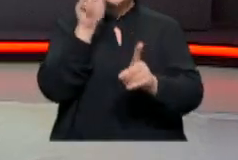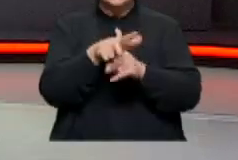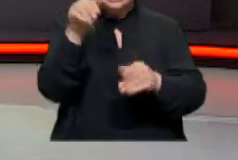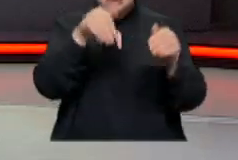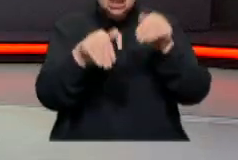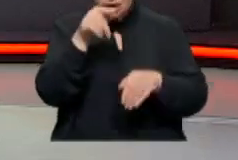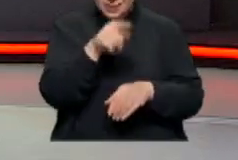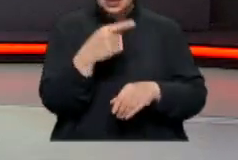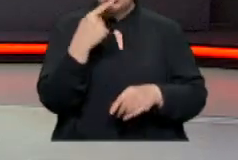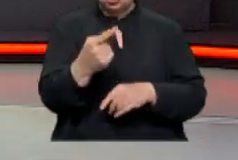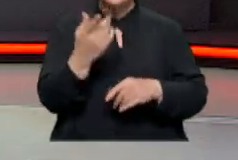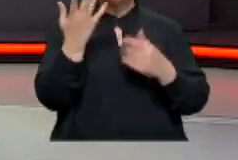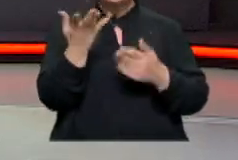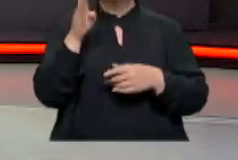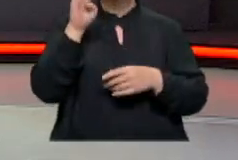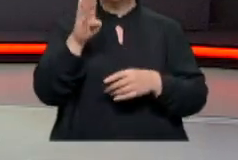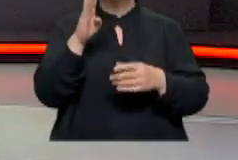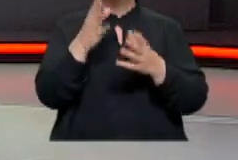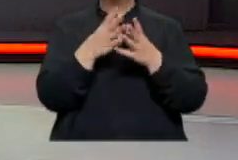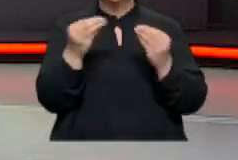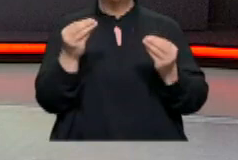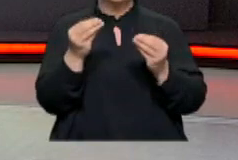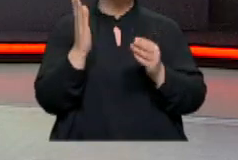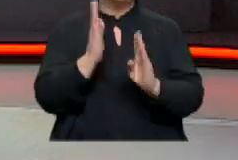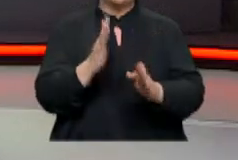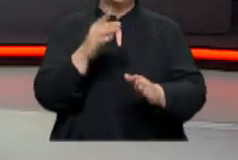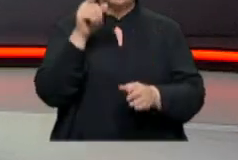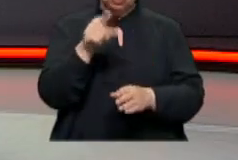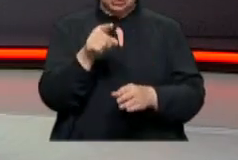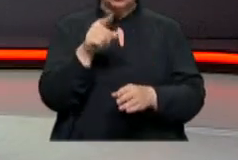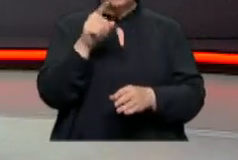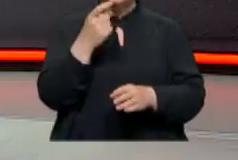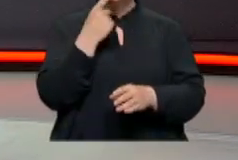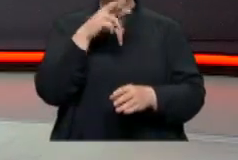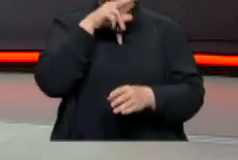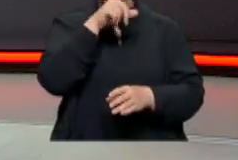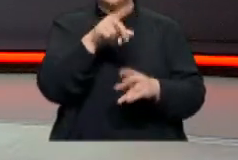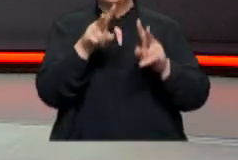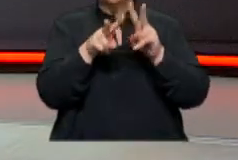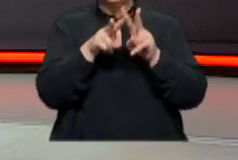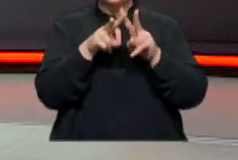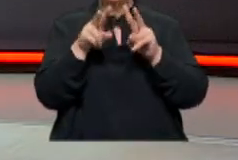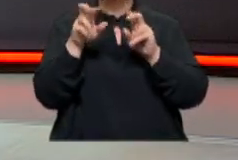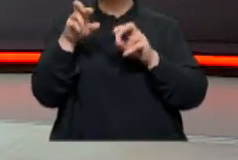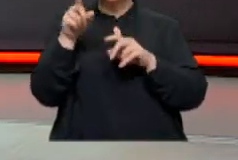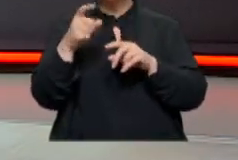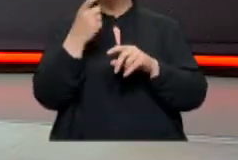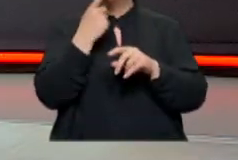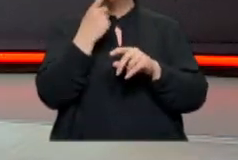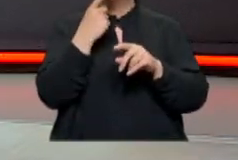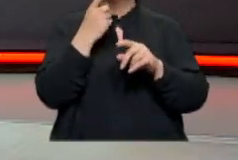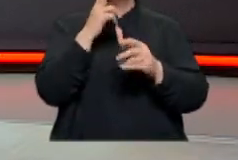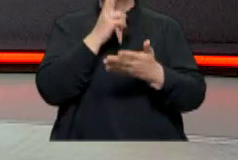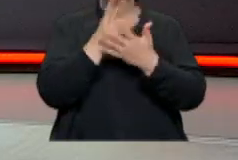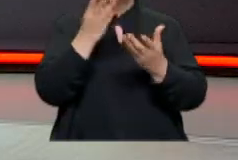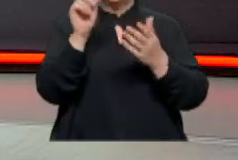seçimi deniyor. İşte demokrasi filan kaybetmeye devam ediyor buradan. Bu sene Fransa'da Marcel Proust yılı ilan edildi.